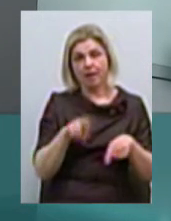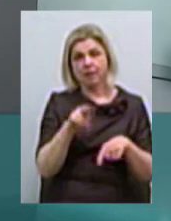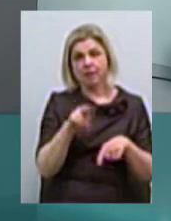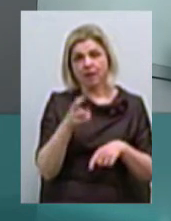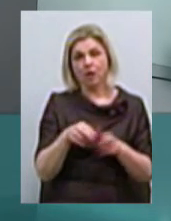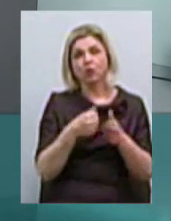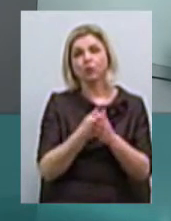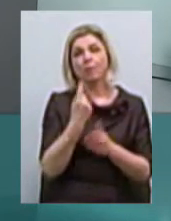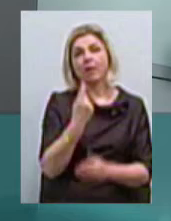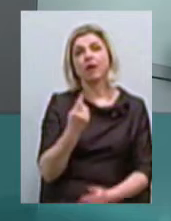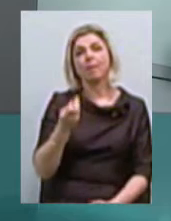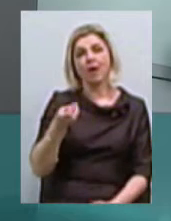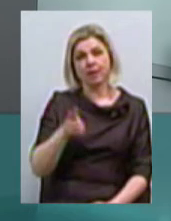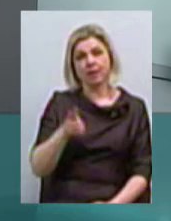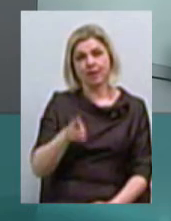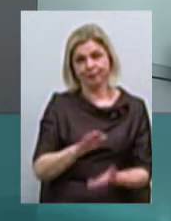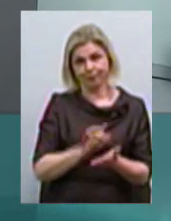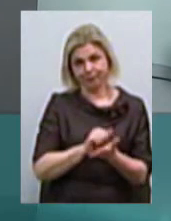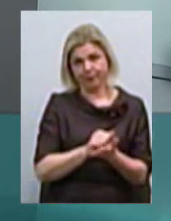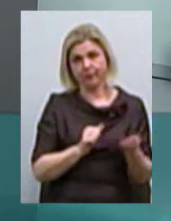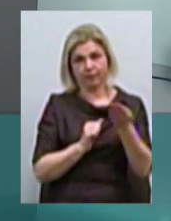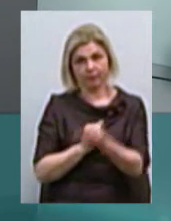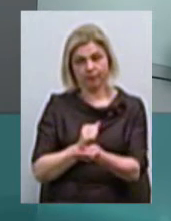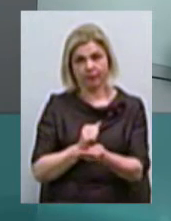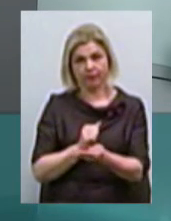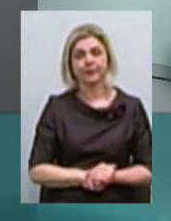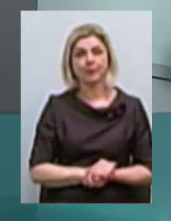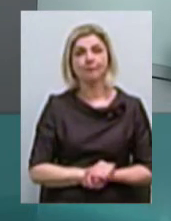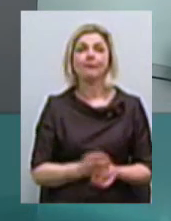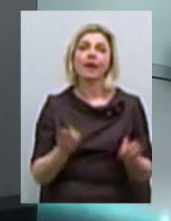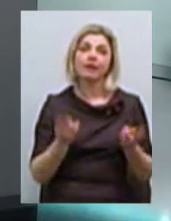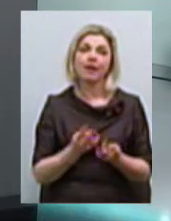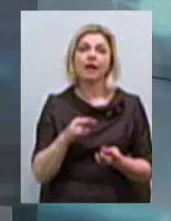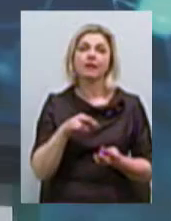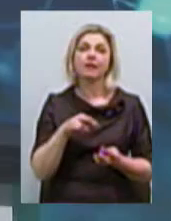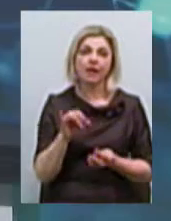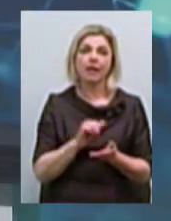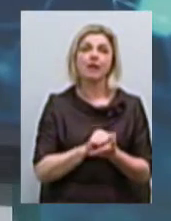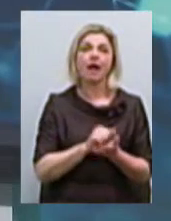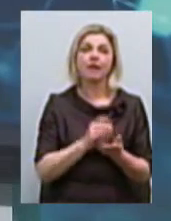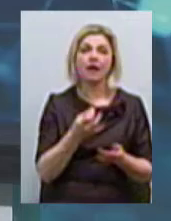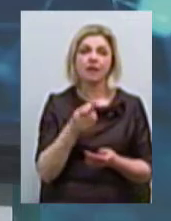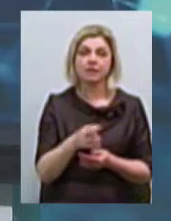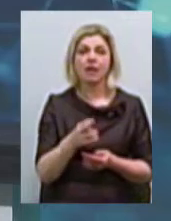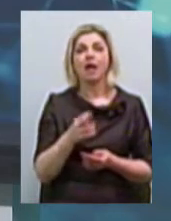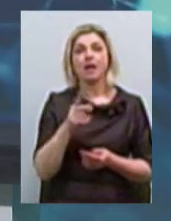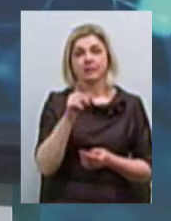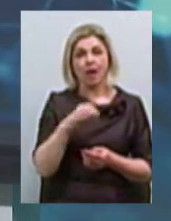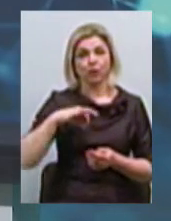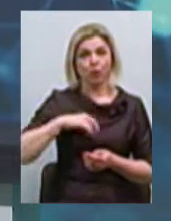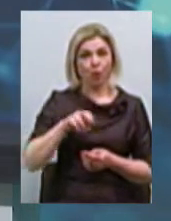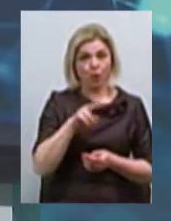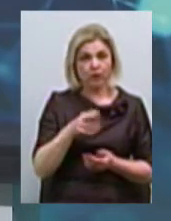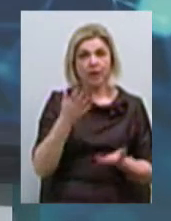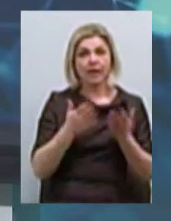термін до 1 травня. А чи необхідно подавати річну декларацію про майновий стан і доходи, якщо людина в 2018